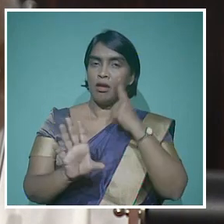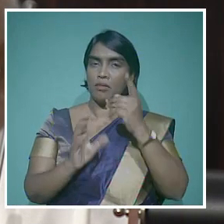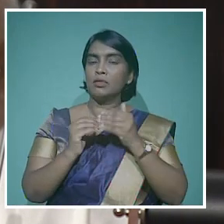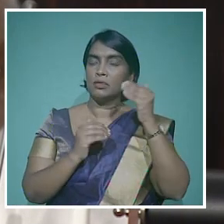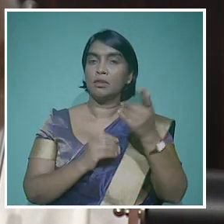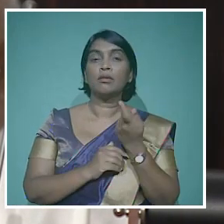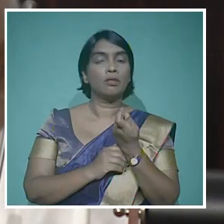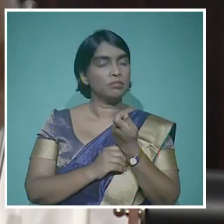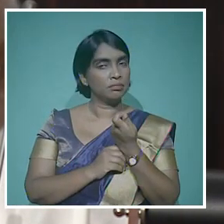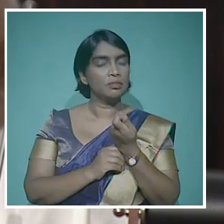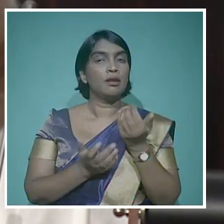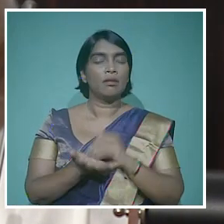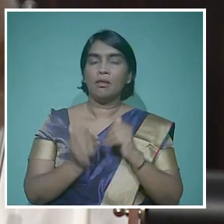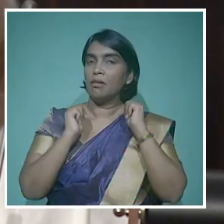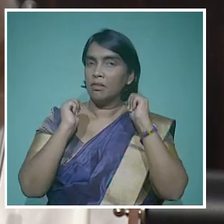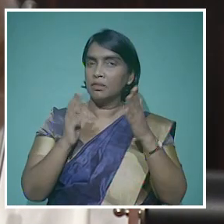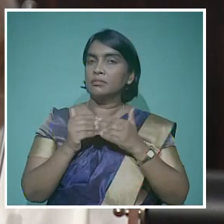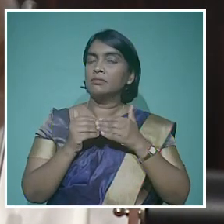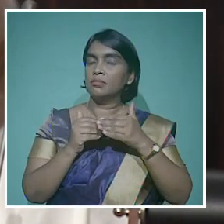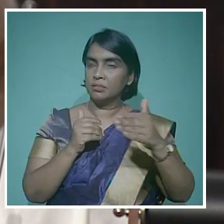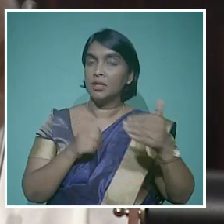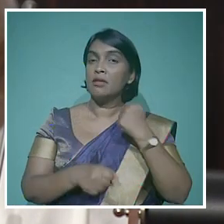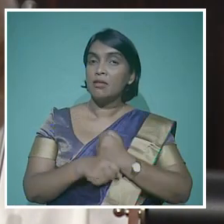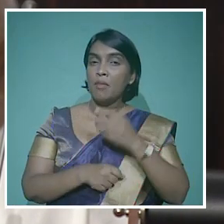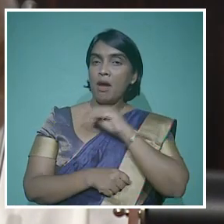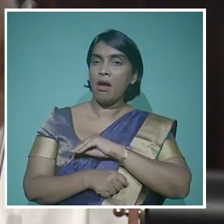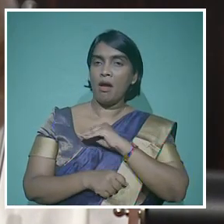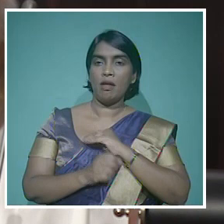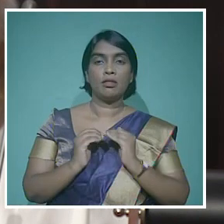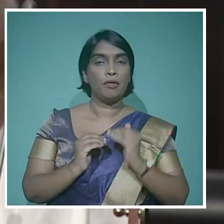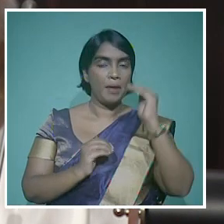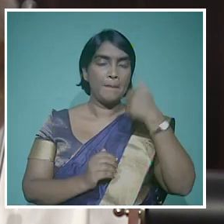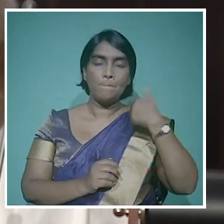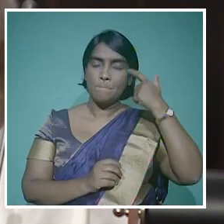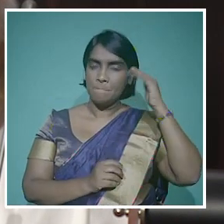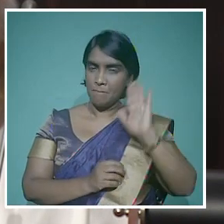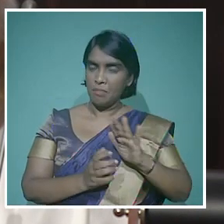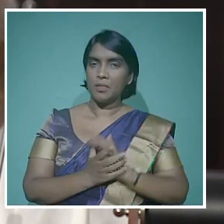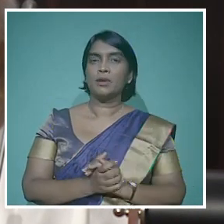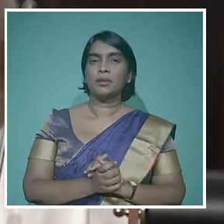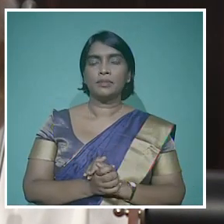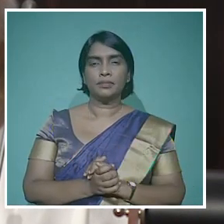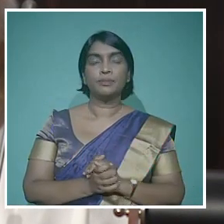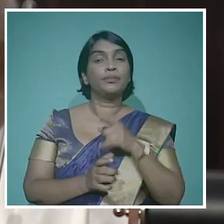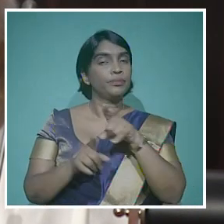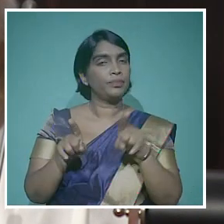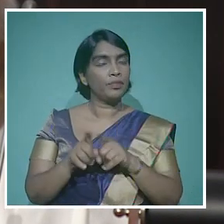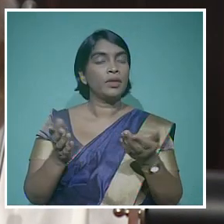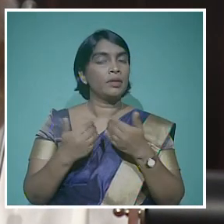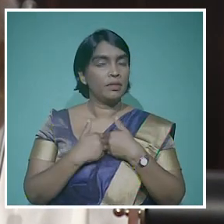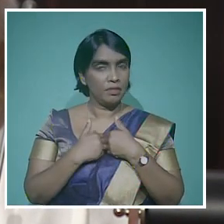විට ආර්ථිකය යහපත් අතට හැරි රජයේ ආදායම වැඩි වේ යයි අපේක්ෂා කරනවා. එමෙන්ම අප